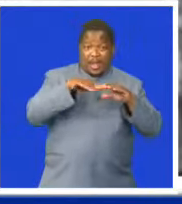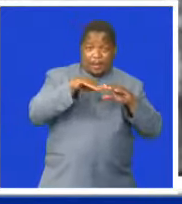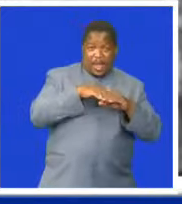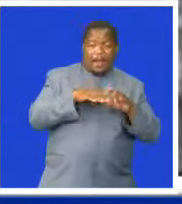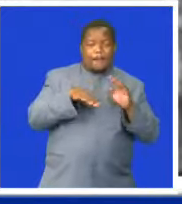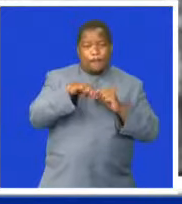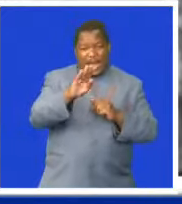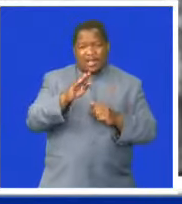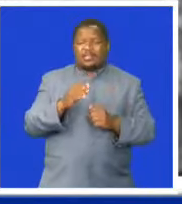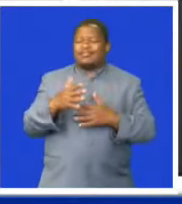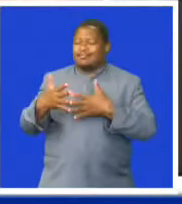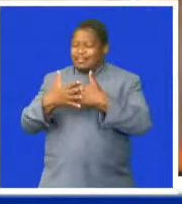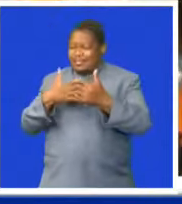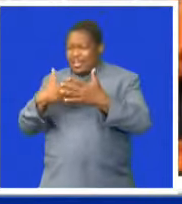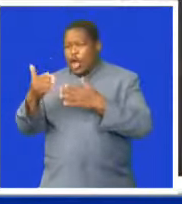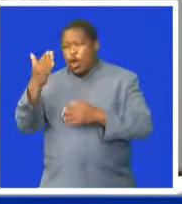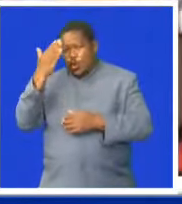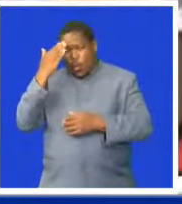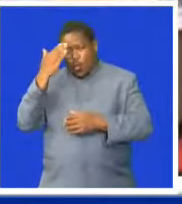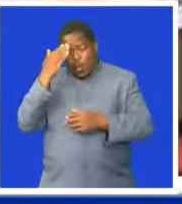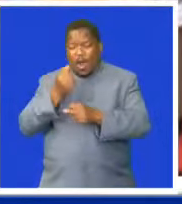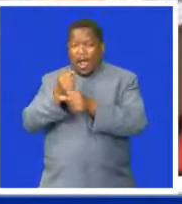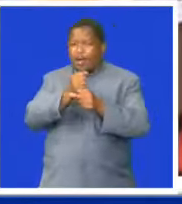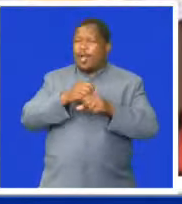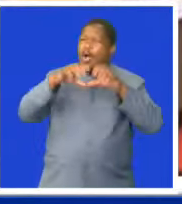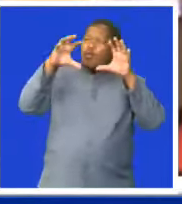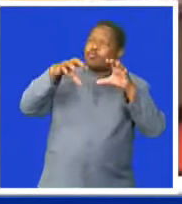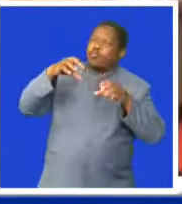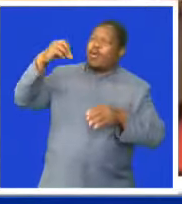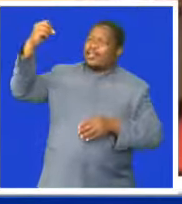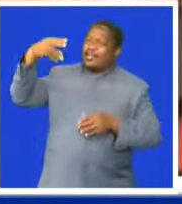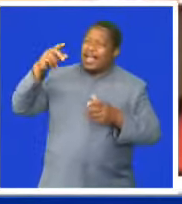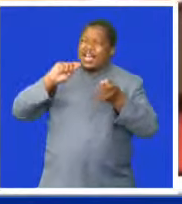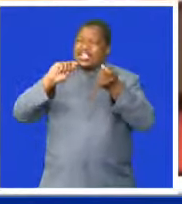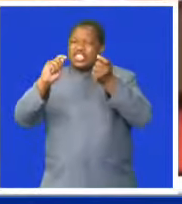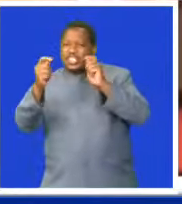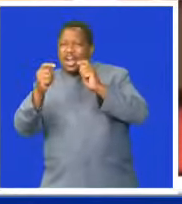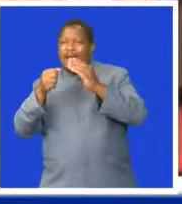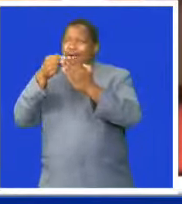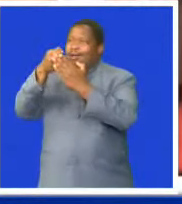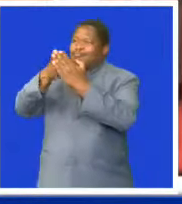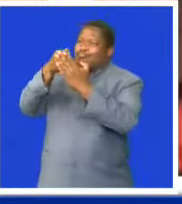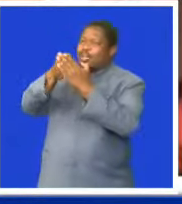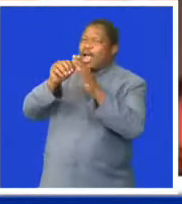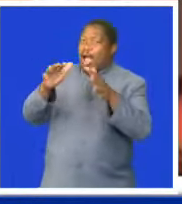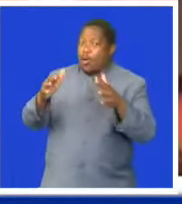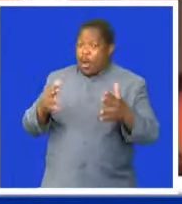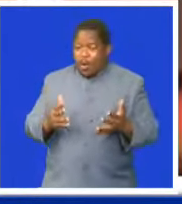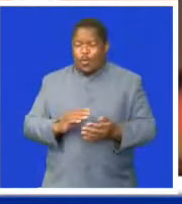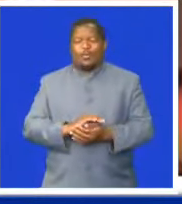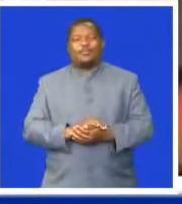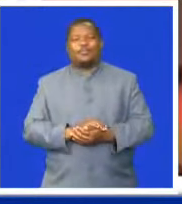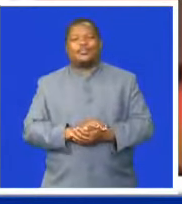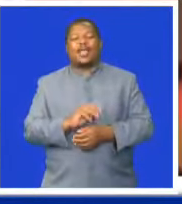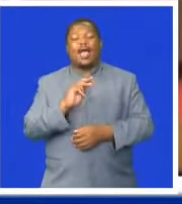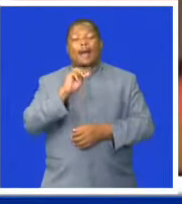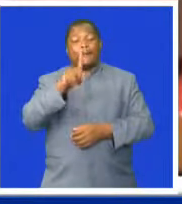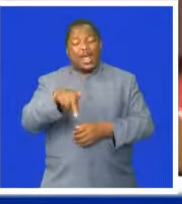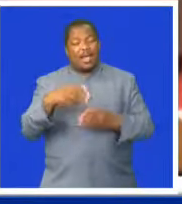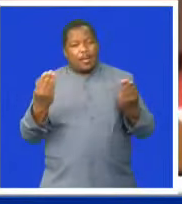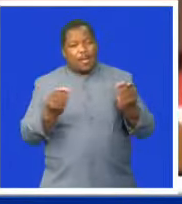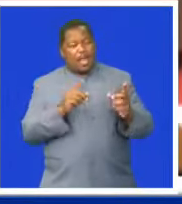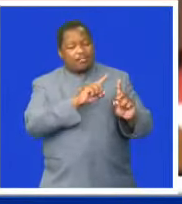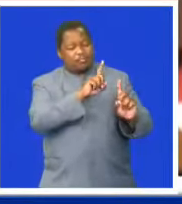kwesimo selitulo. Malunga ephalamende afuna kwati enduneni yetemafa ukuthi kumiswe njani kusebenza